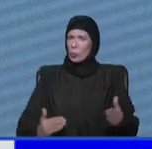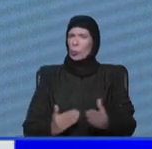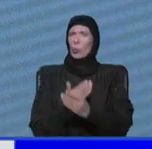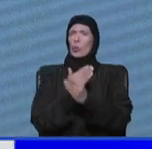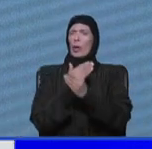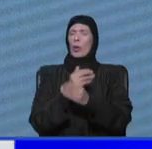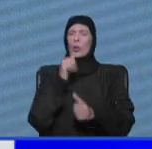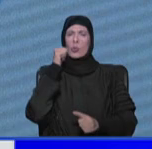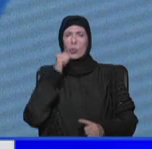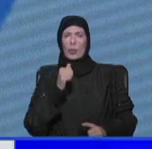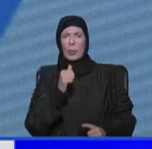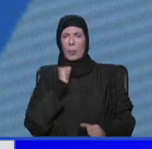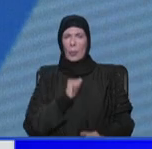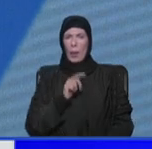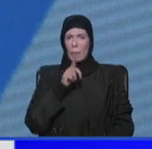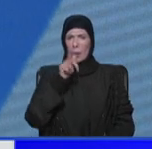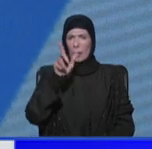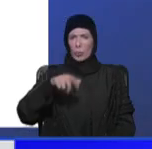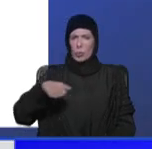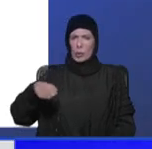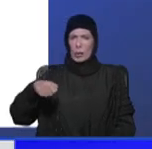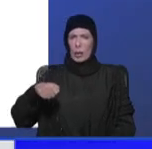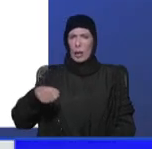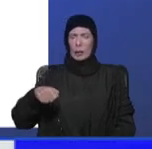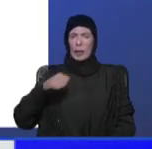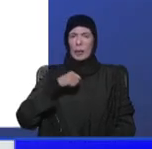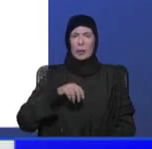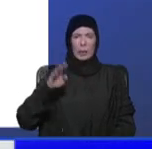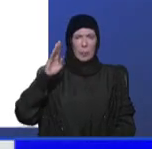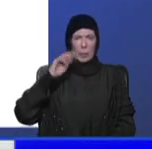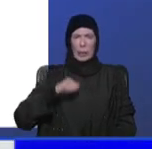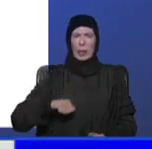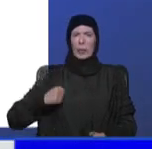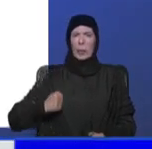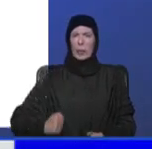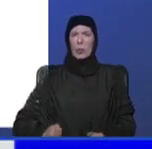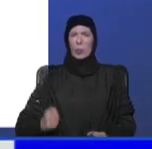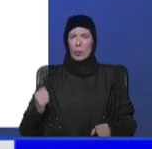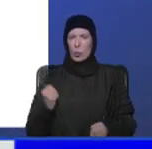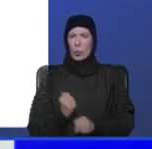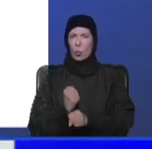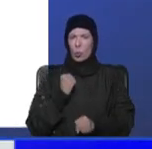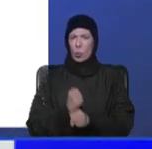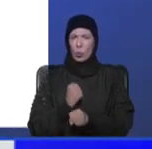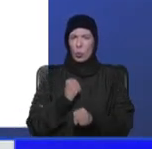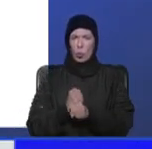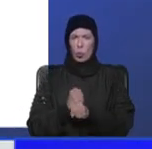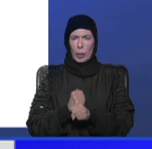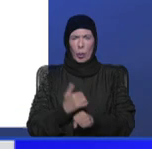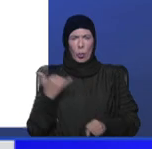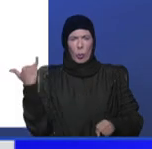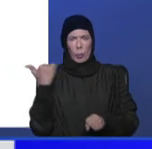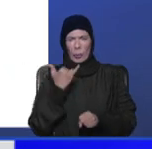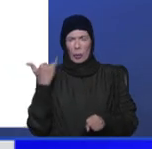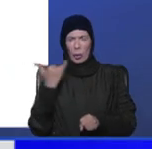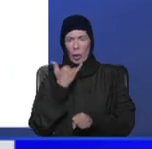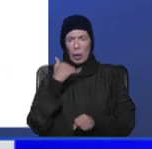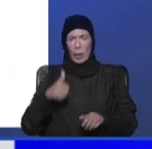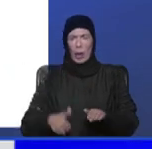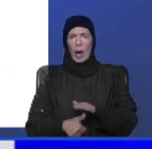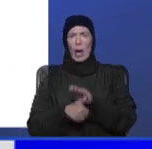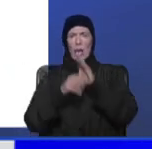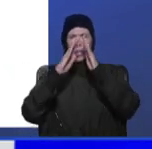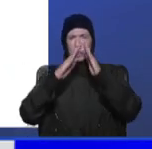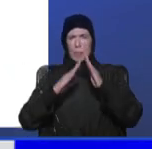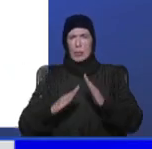شؤونه الداخلية. وعبرت الوزارة عن تقدير مملكة البحرين للجهود الدبلوماسية لفخامة الرئيس عبد